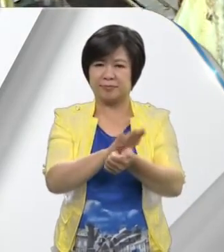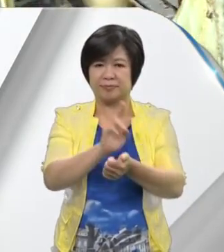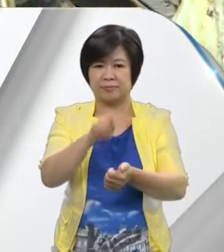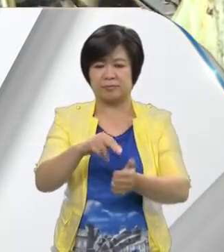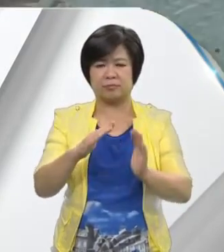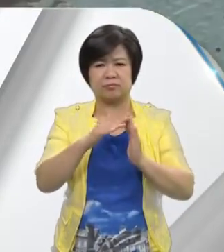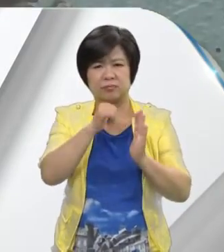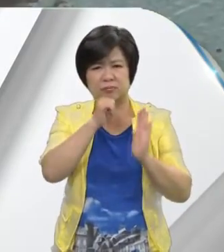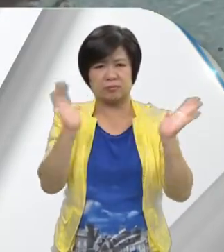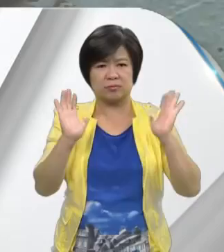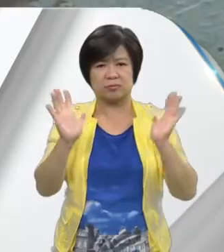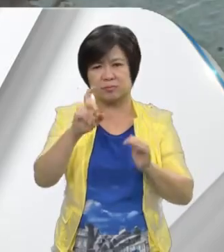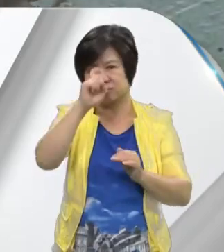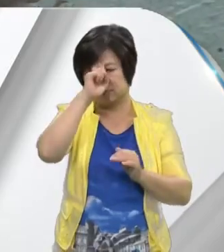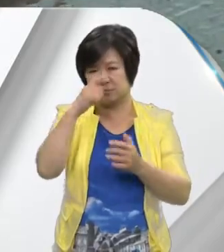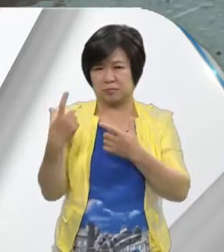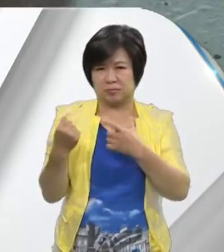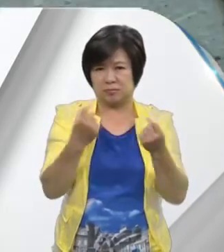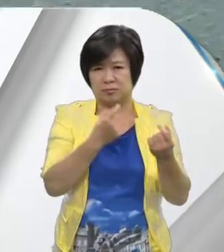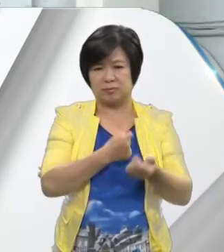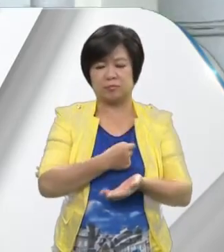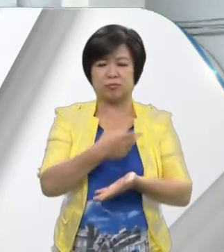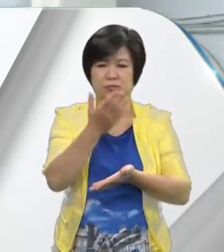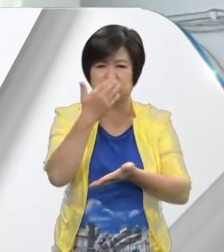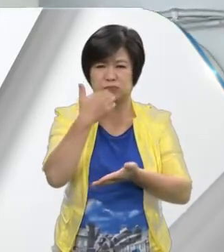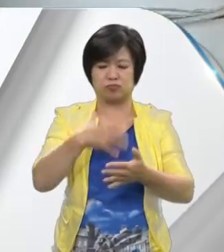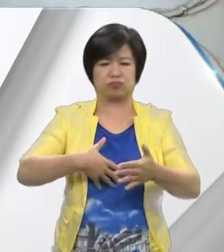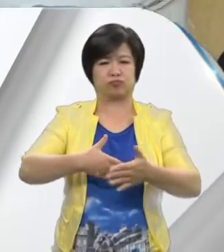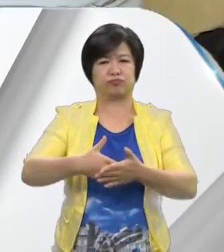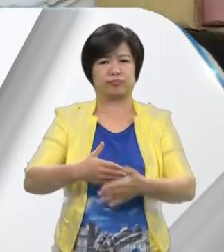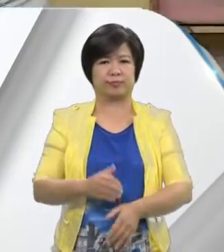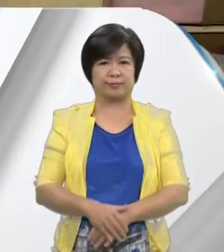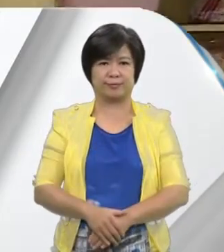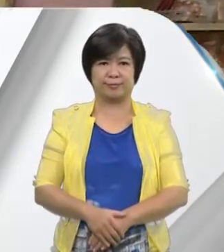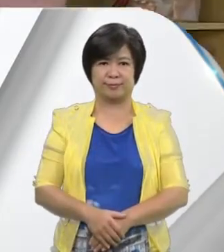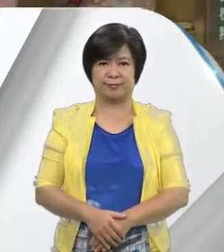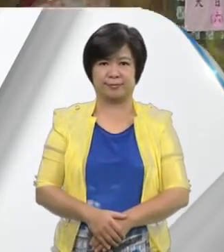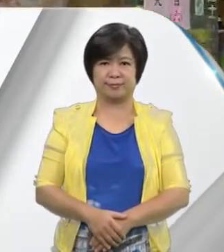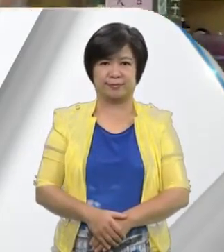弱势家庭生意得到更加好的照顾。看看新闻，请问您，屏东报道。